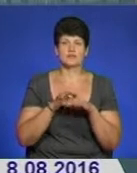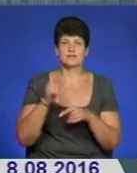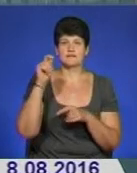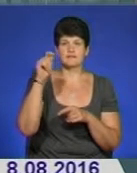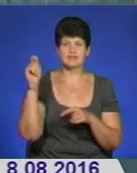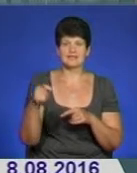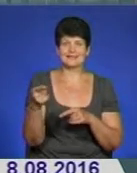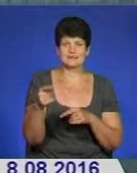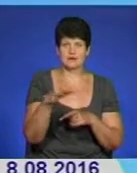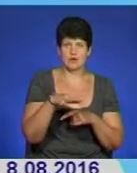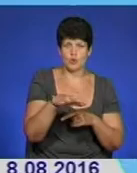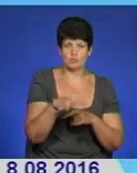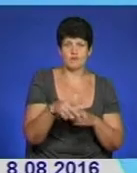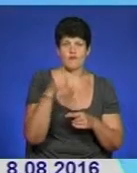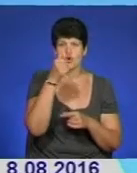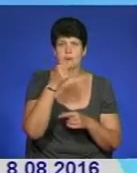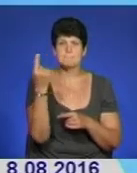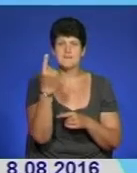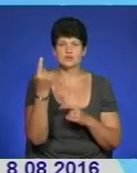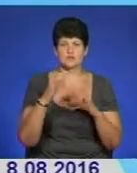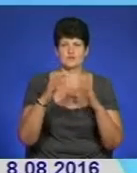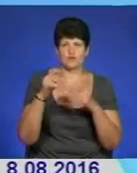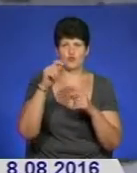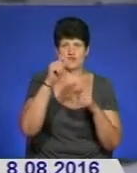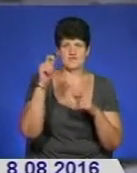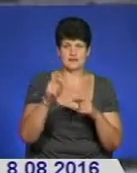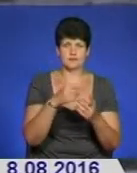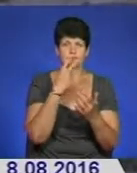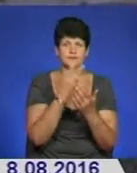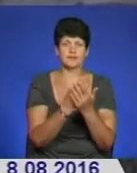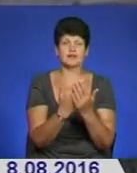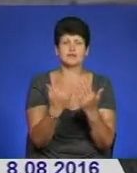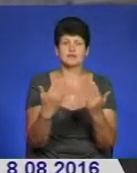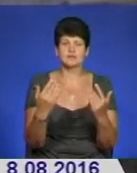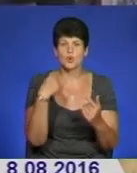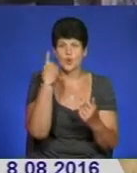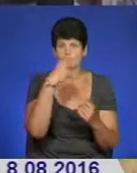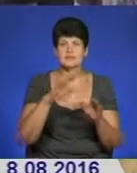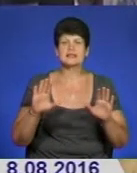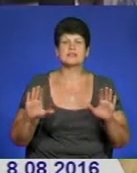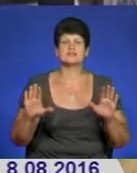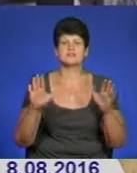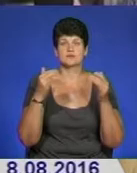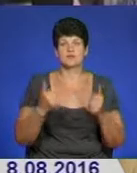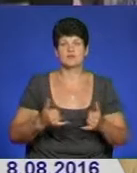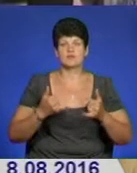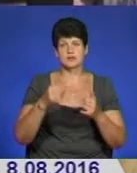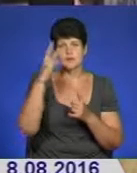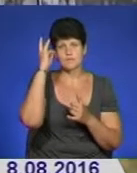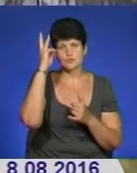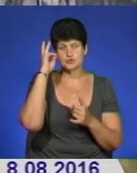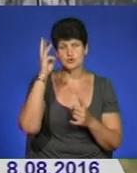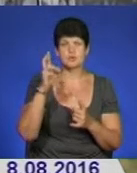зокрема, Тернопільщини в роки Першої світової війни. Презентував виставку особисто надзвичайний і повноважний посол